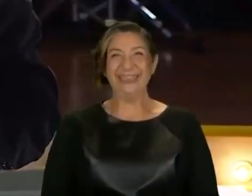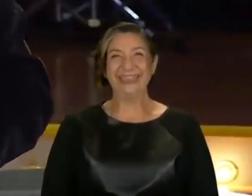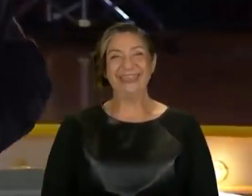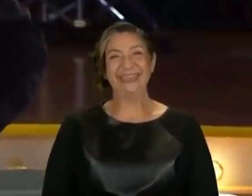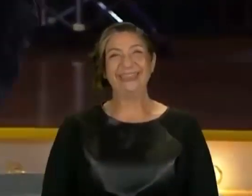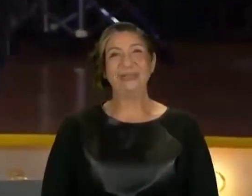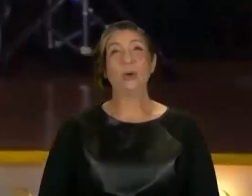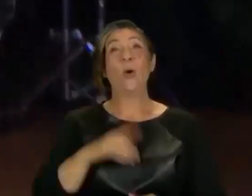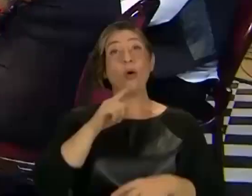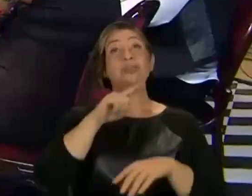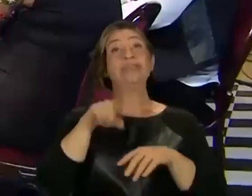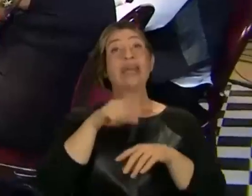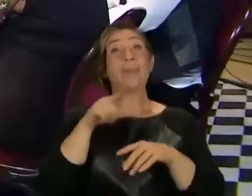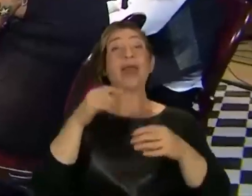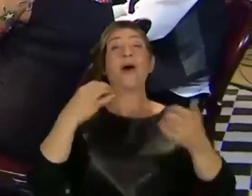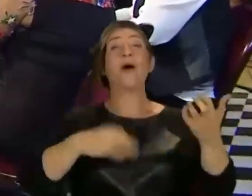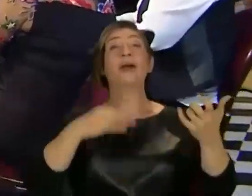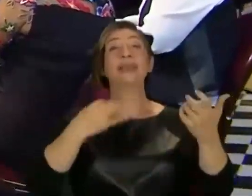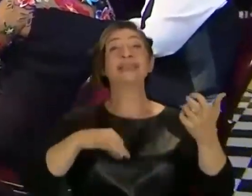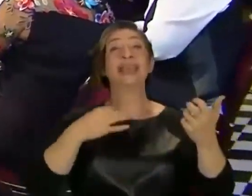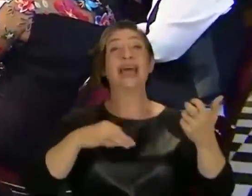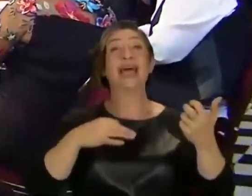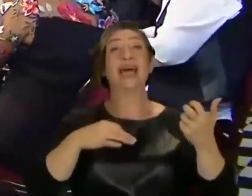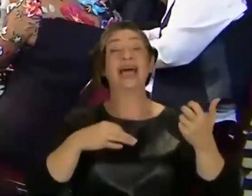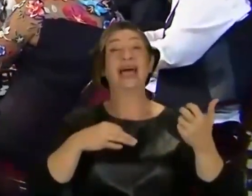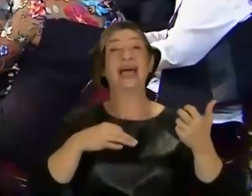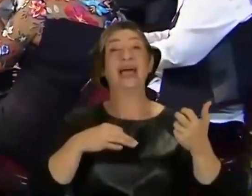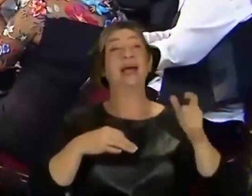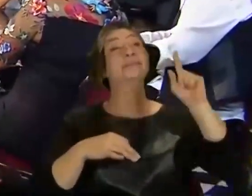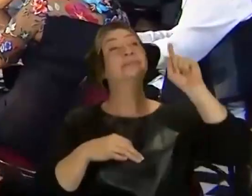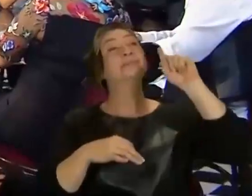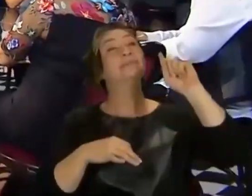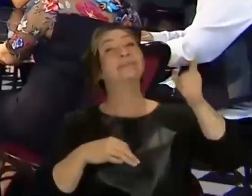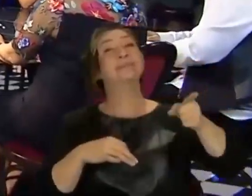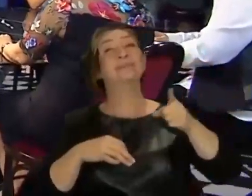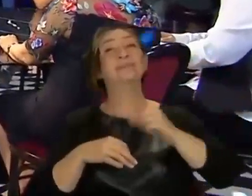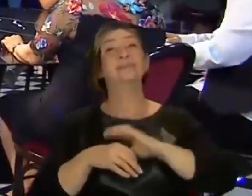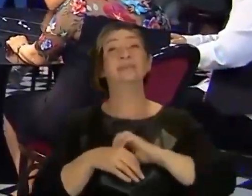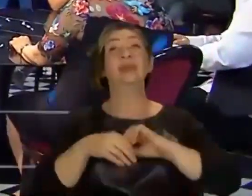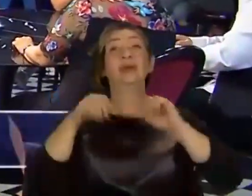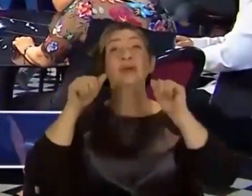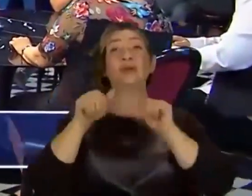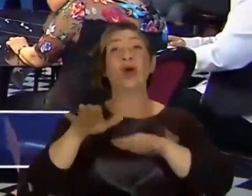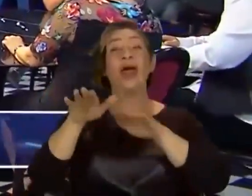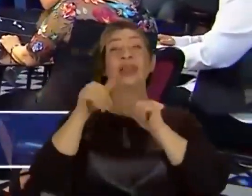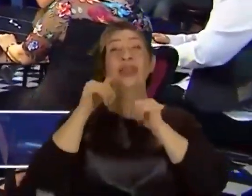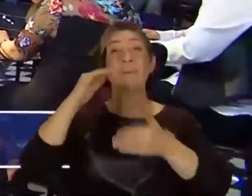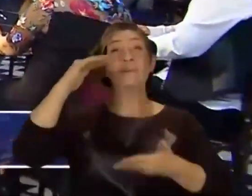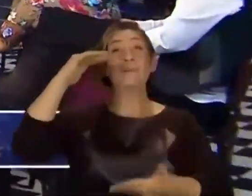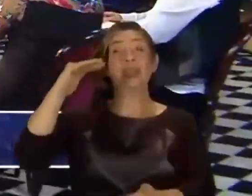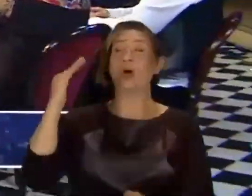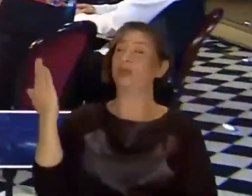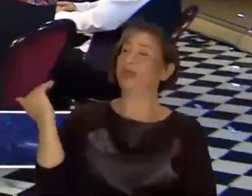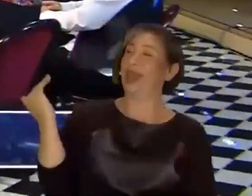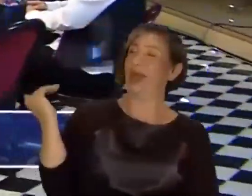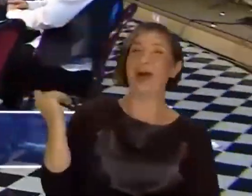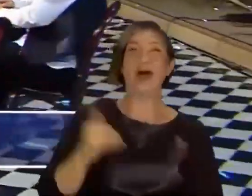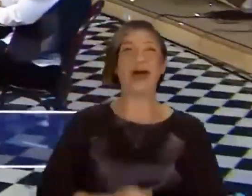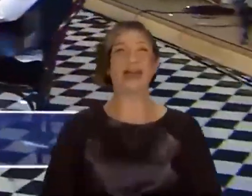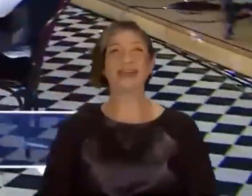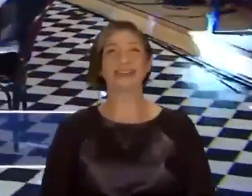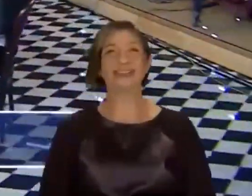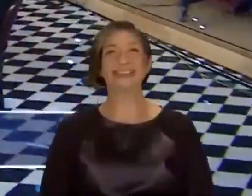Pekala. O zaman orkestraya işaret veriyoruz ve törenle bidon